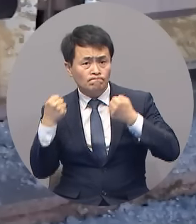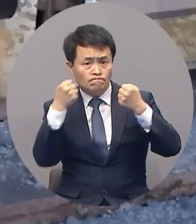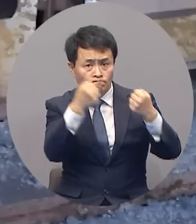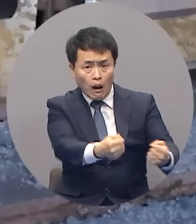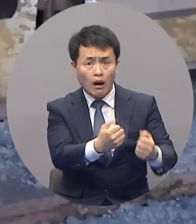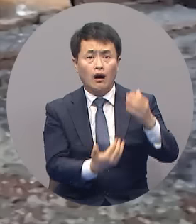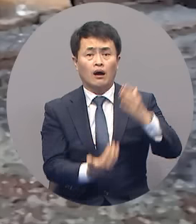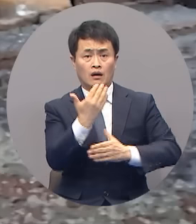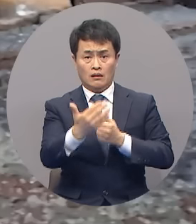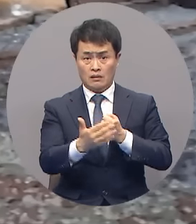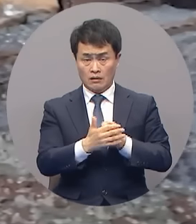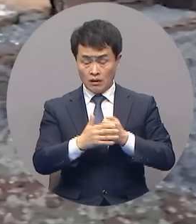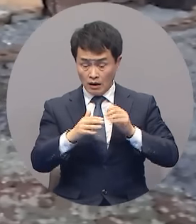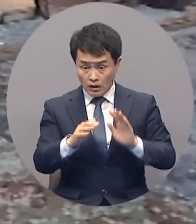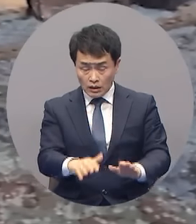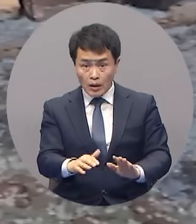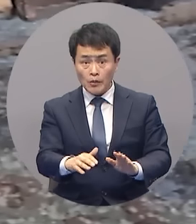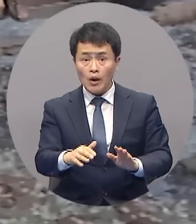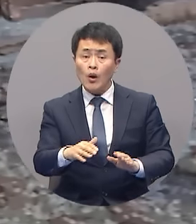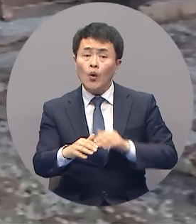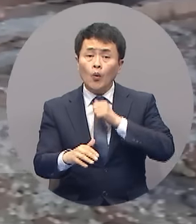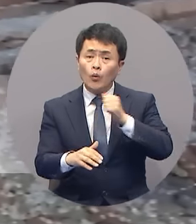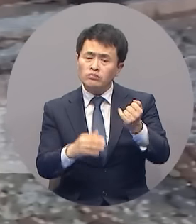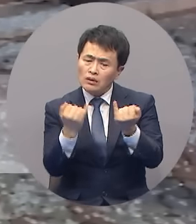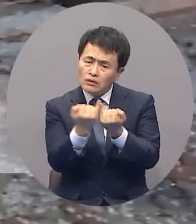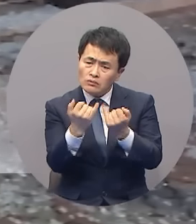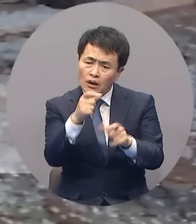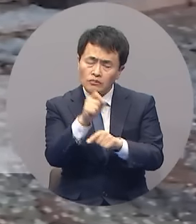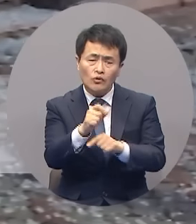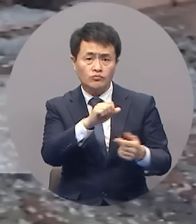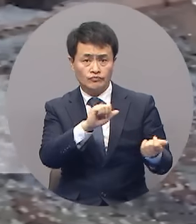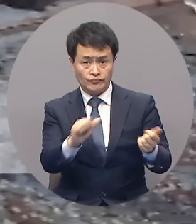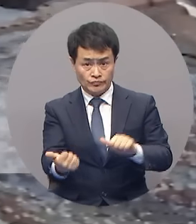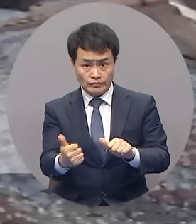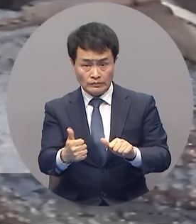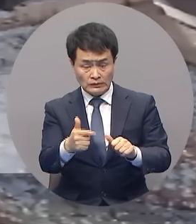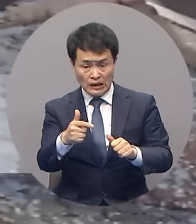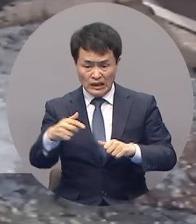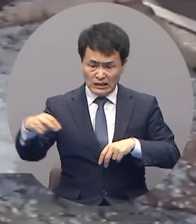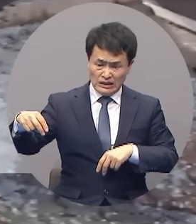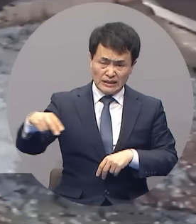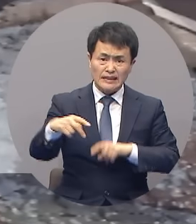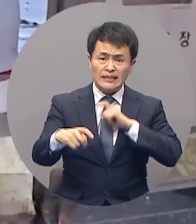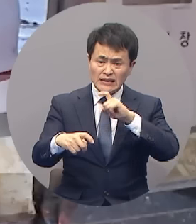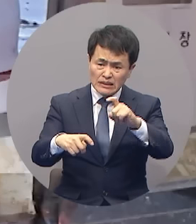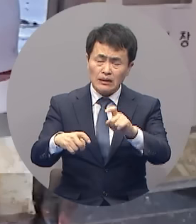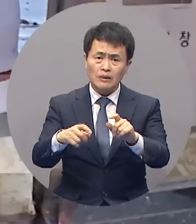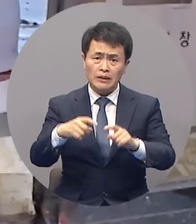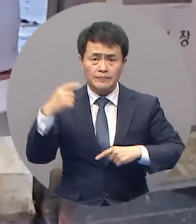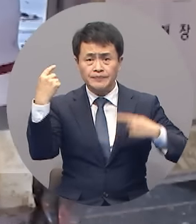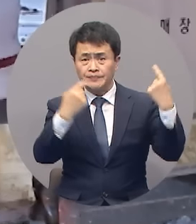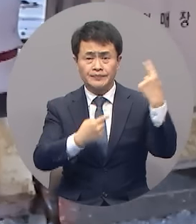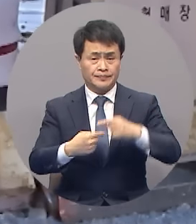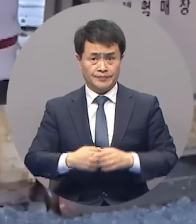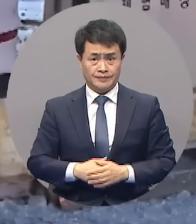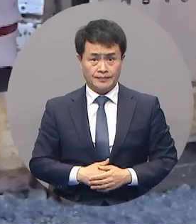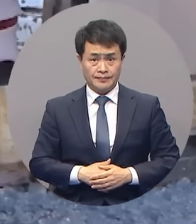사고가 났습니다. 이 사고로 50대 여성 직원이 숨졌고 길을 건너던 10대 남성이